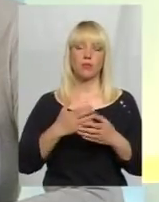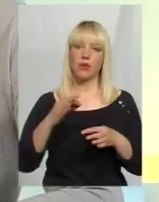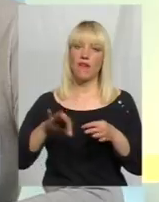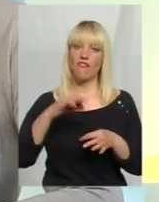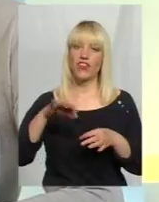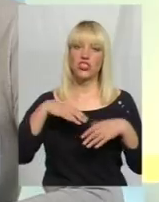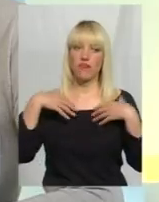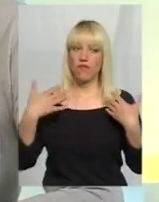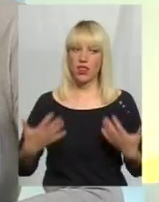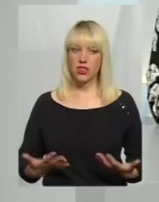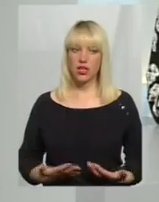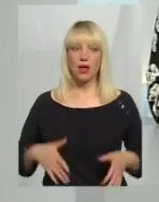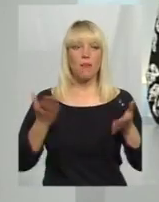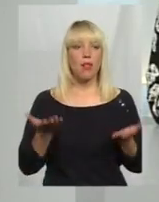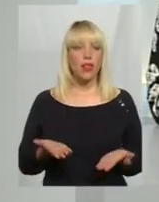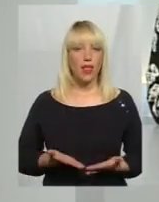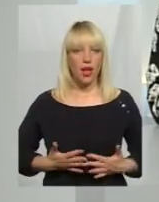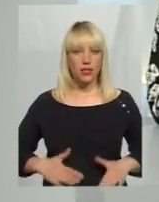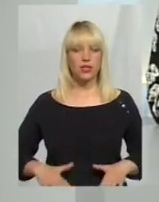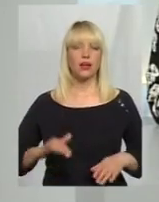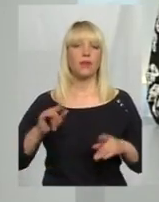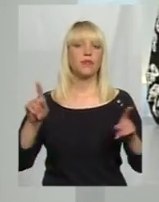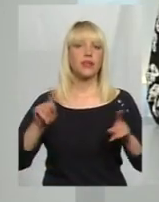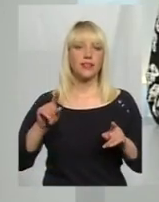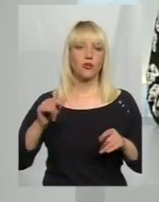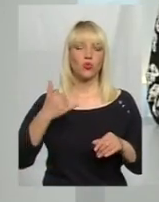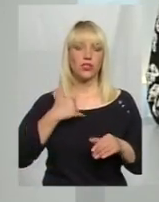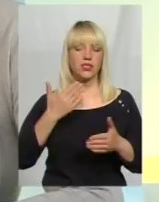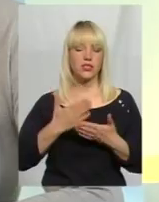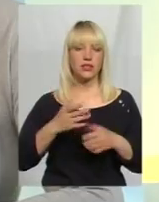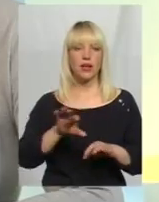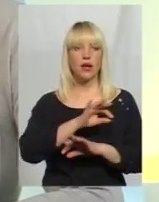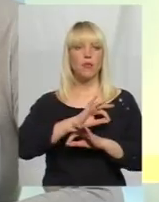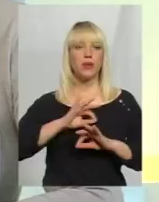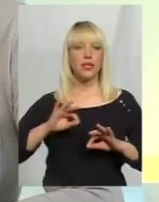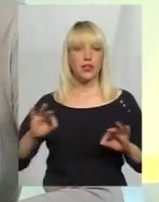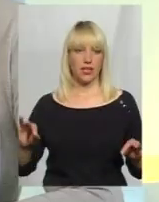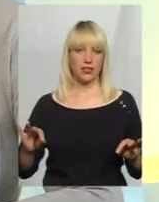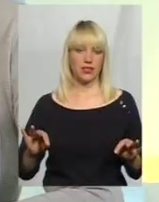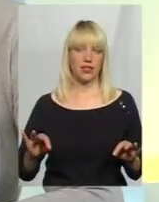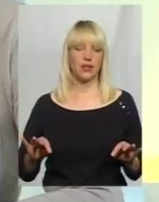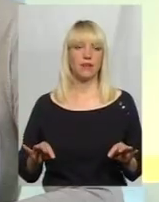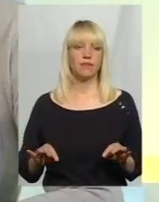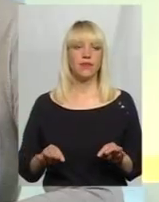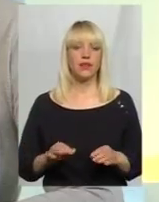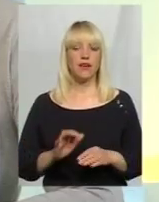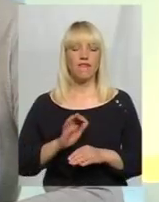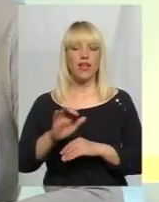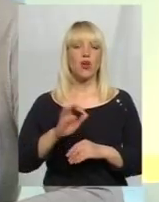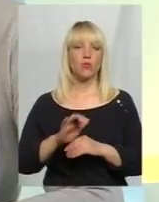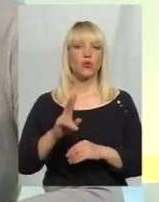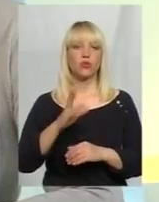вышиванки, платья. Вы сами прекрасно понимаете, какие у нас есть замечательные наши же выработники, которые не